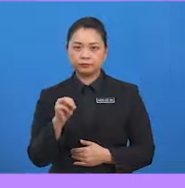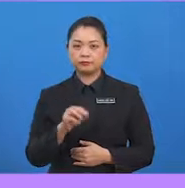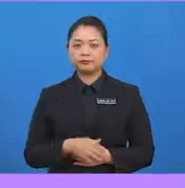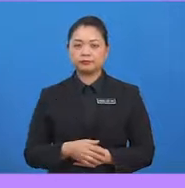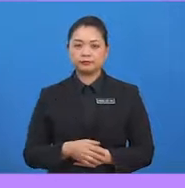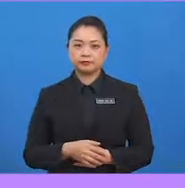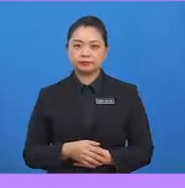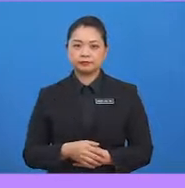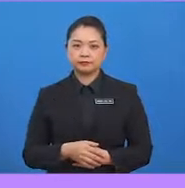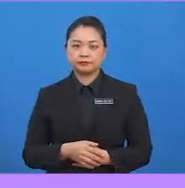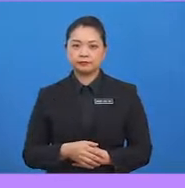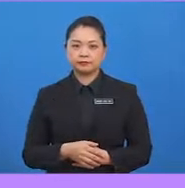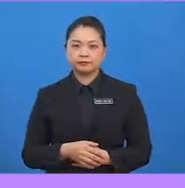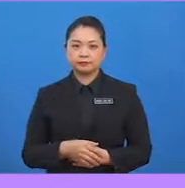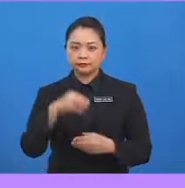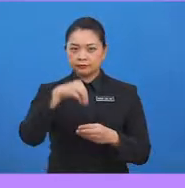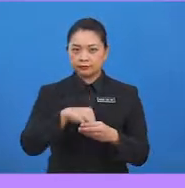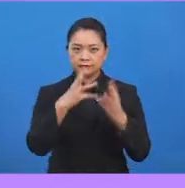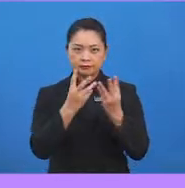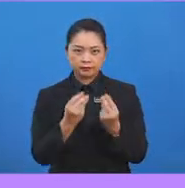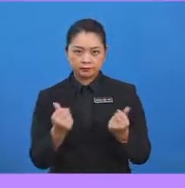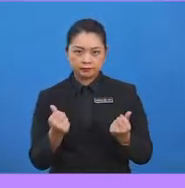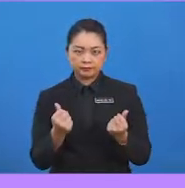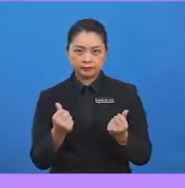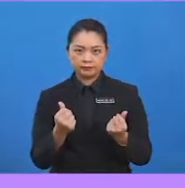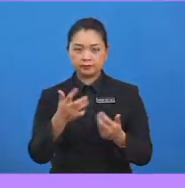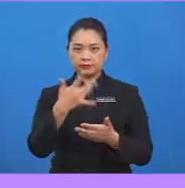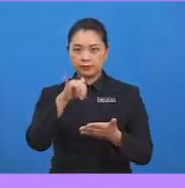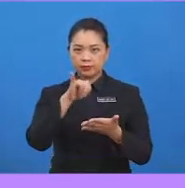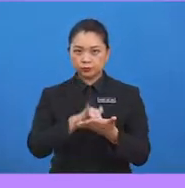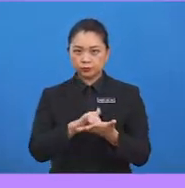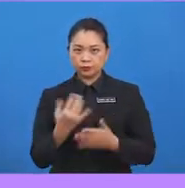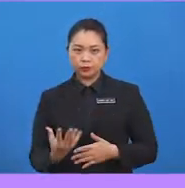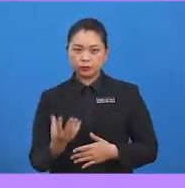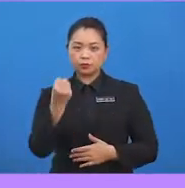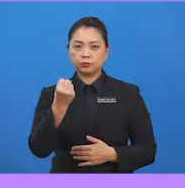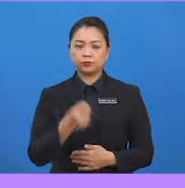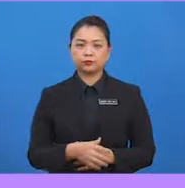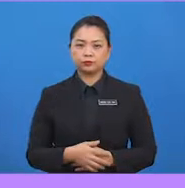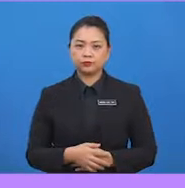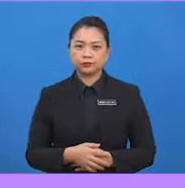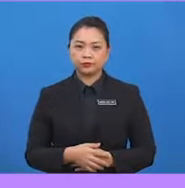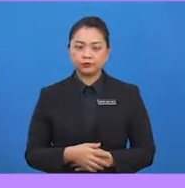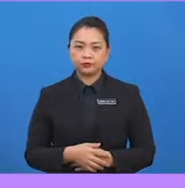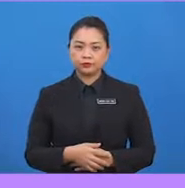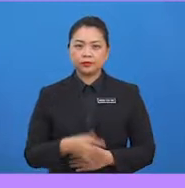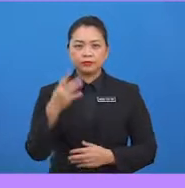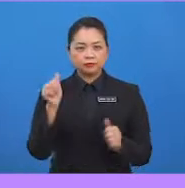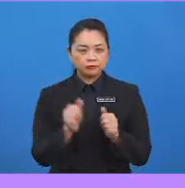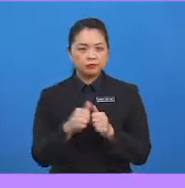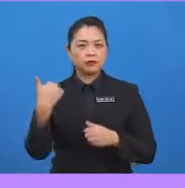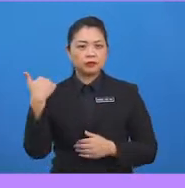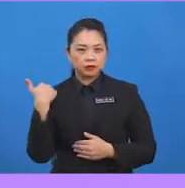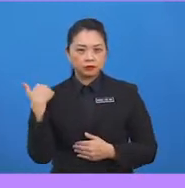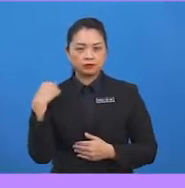75% dalam keadaan leburan dan kemudiannya disejukkan supaya membeku. Kehadiran